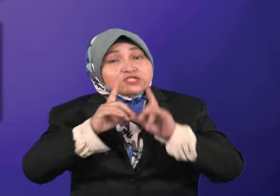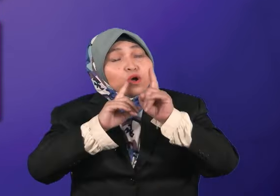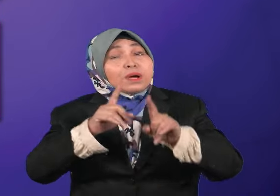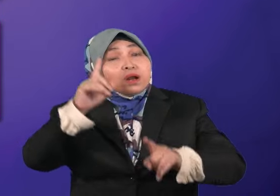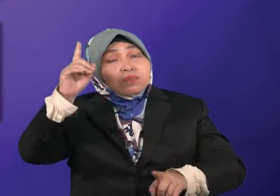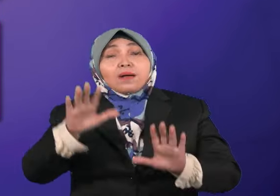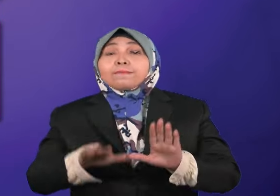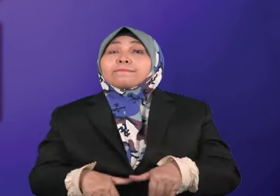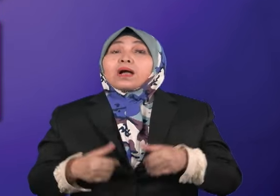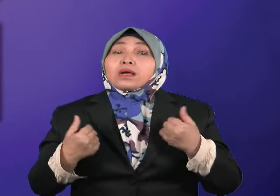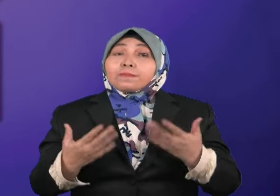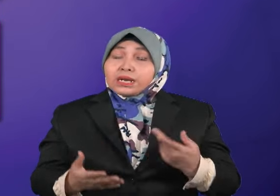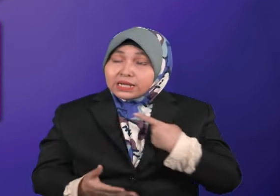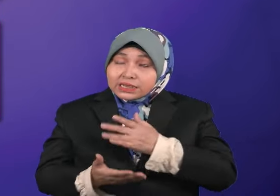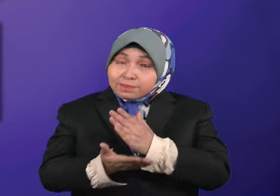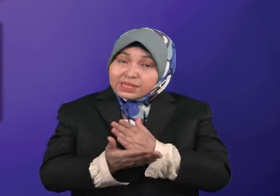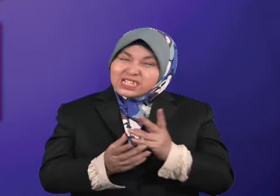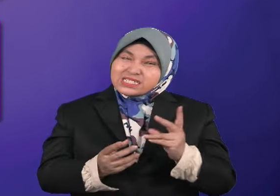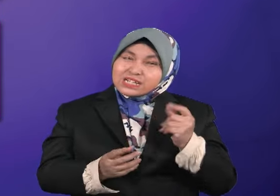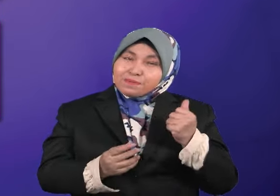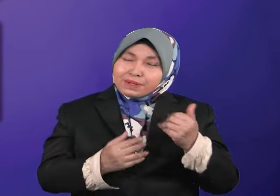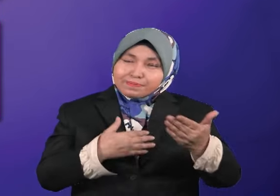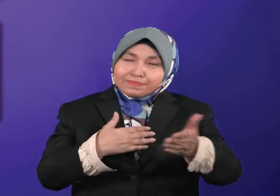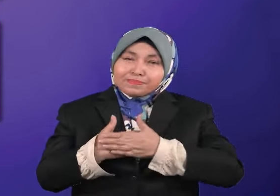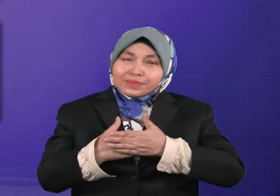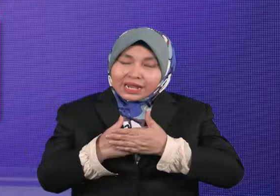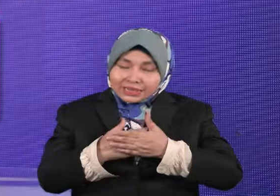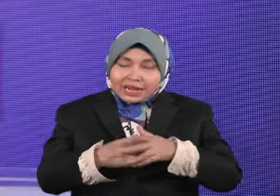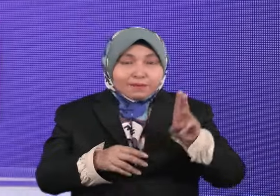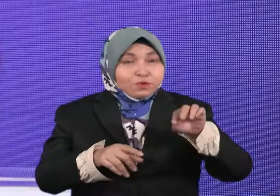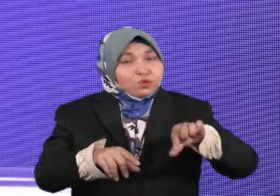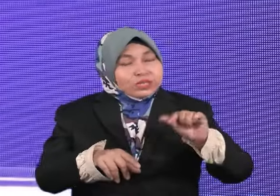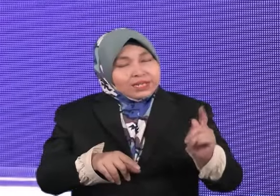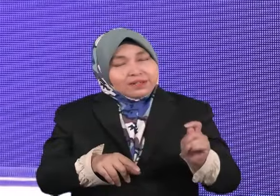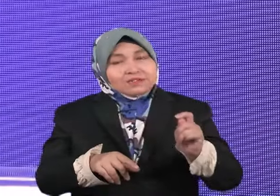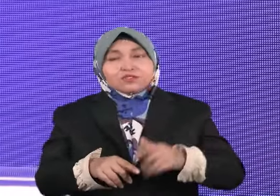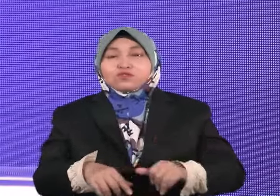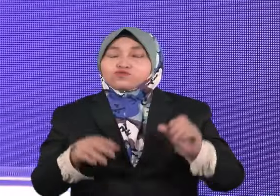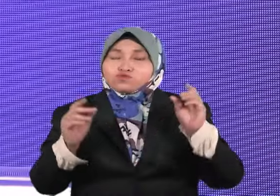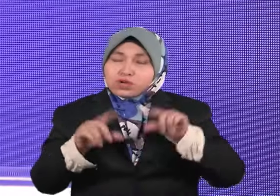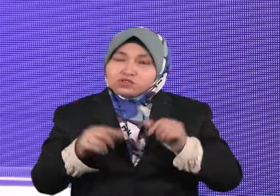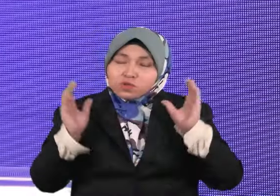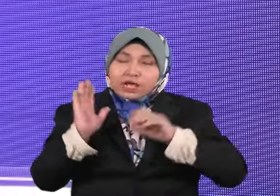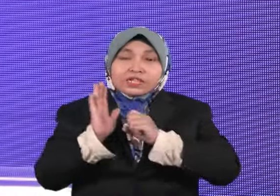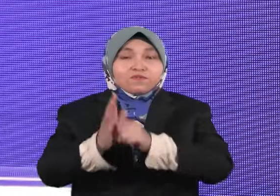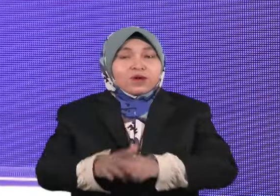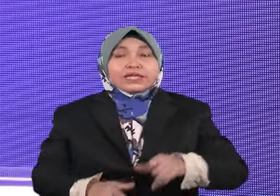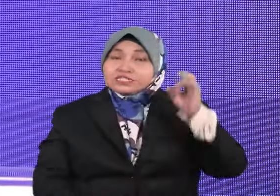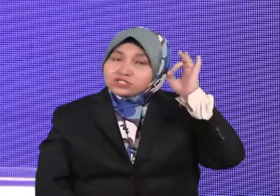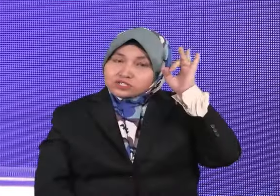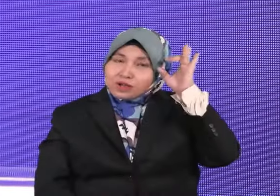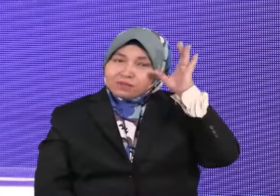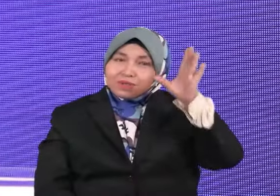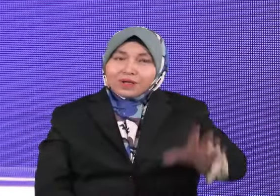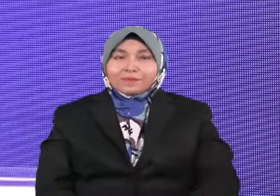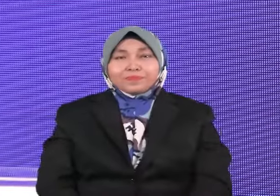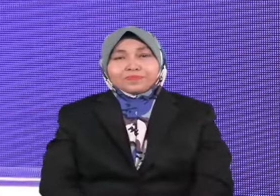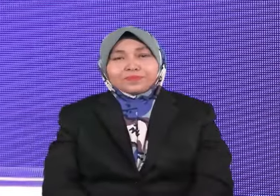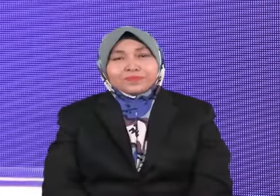ialah bagaimana? Kita berhenti sebentar, kembali semula selepas ini dalam My Quran Time, Quran Salat Infaq insya-Allah.